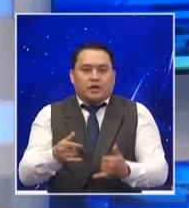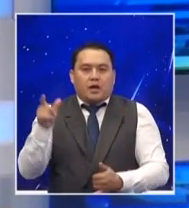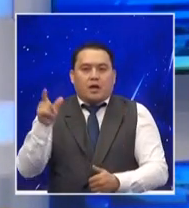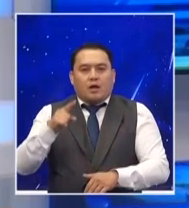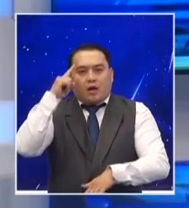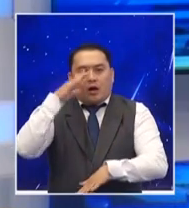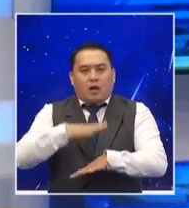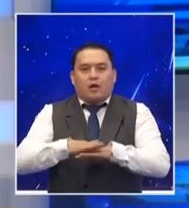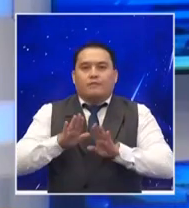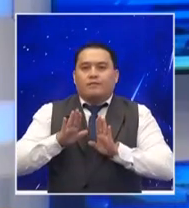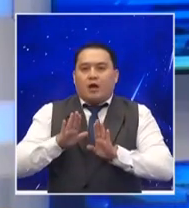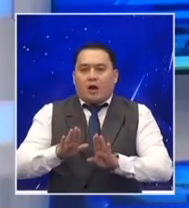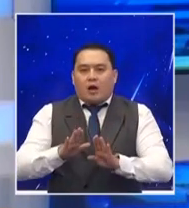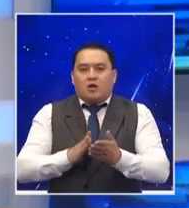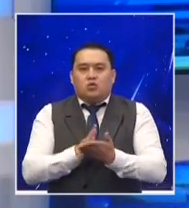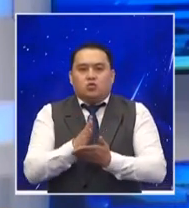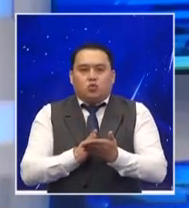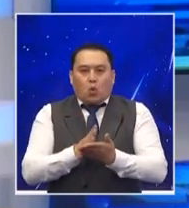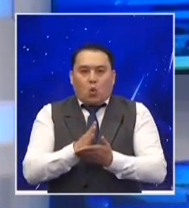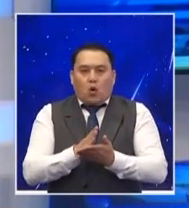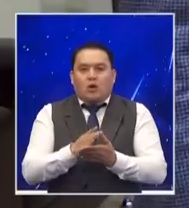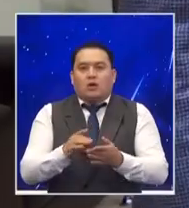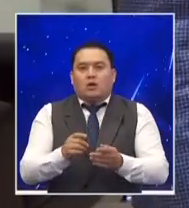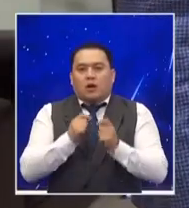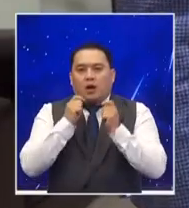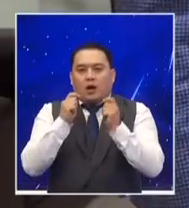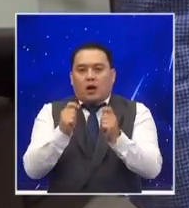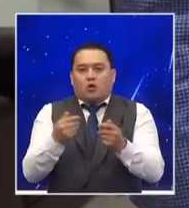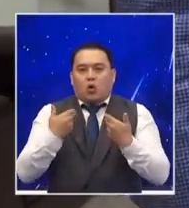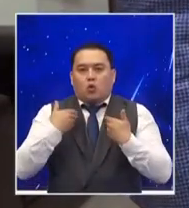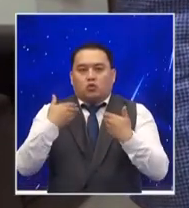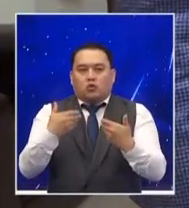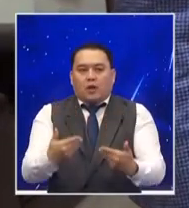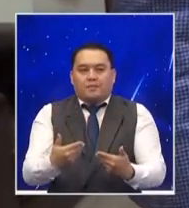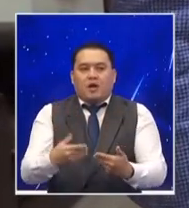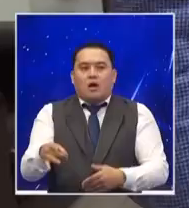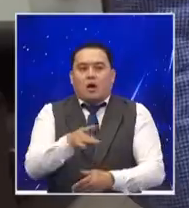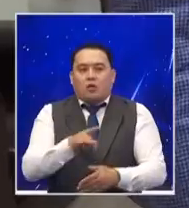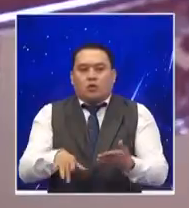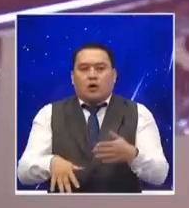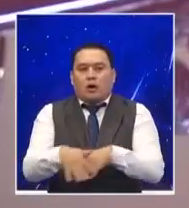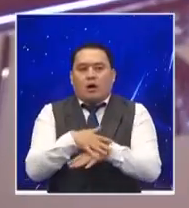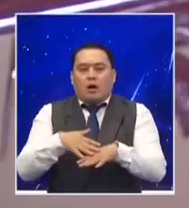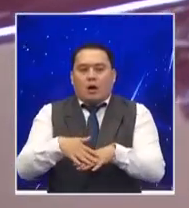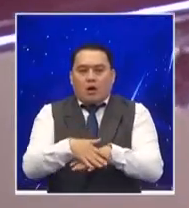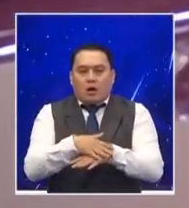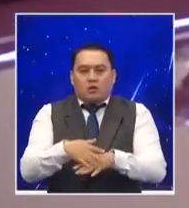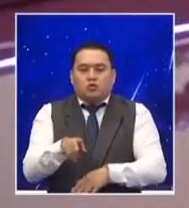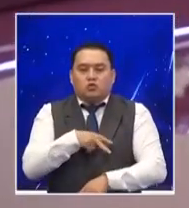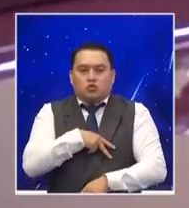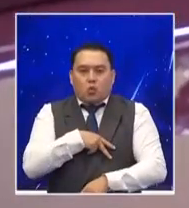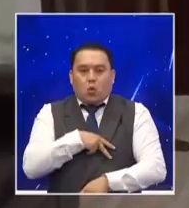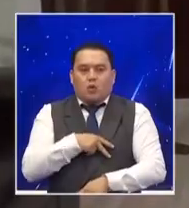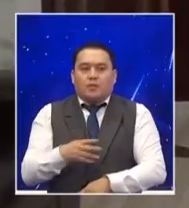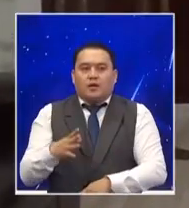орынбасары Қайрат Қасымов пен ардагер журналист Қараша Қараман арнайы құттықтады. Аудан халқының сәлемін жеткізіп, кеудесіне төс